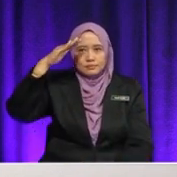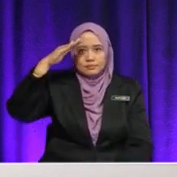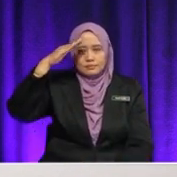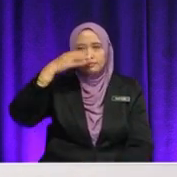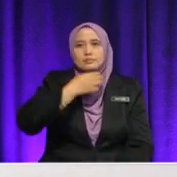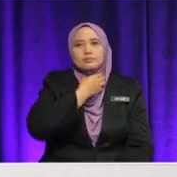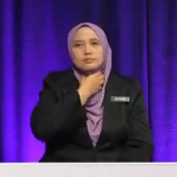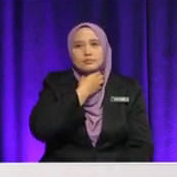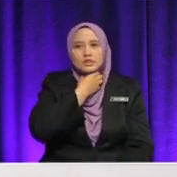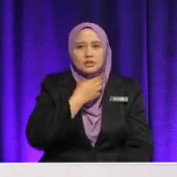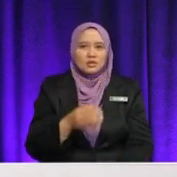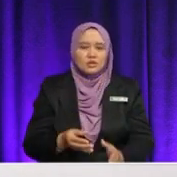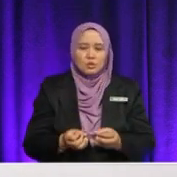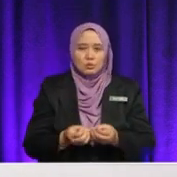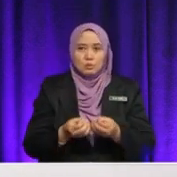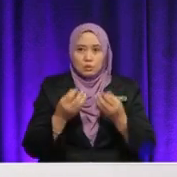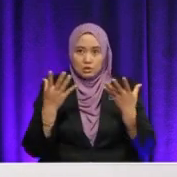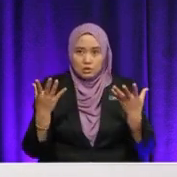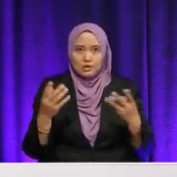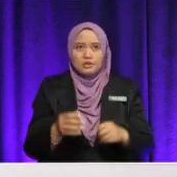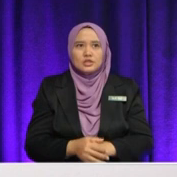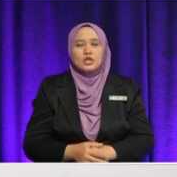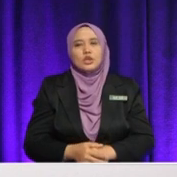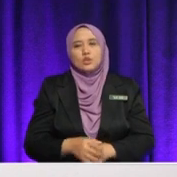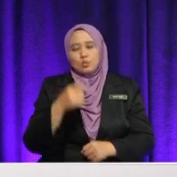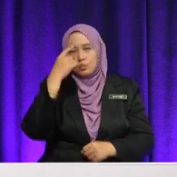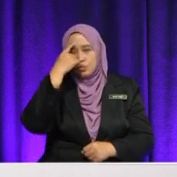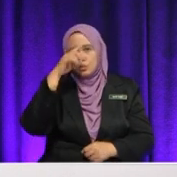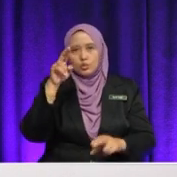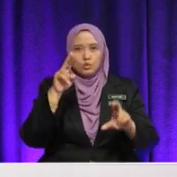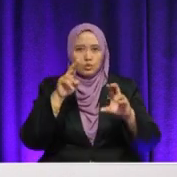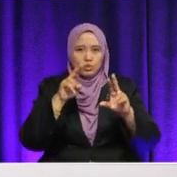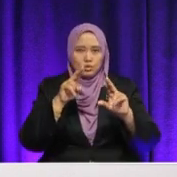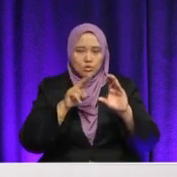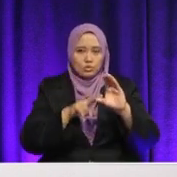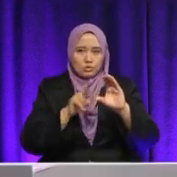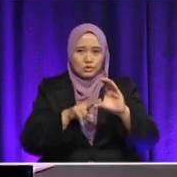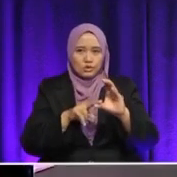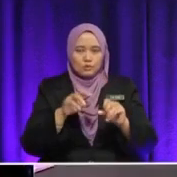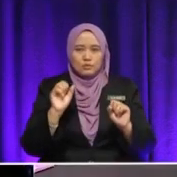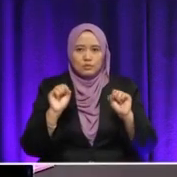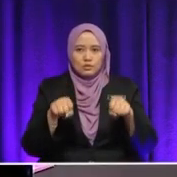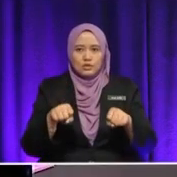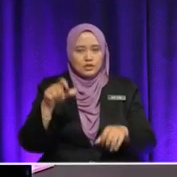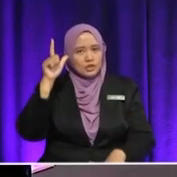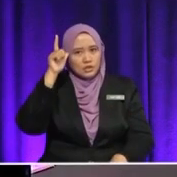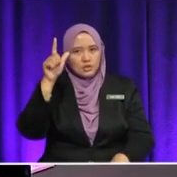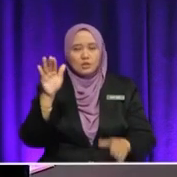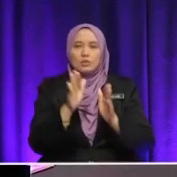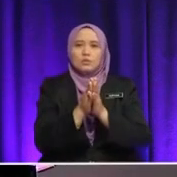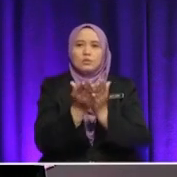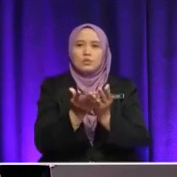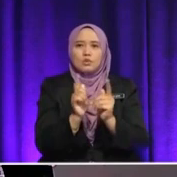di 9 Pahang tergantung like dan please itu alihan kursi juga boleh rujuk buku teks dikata baik dan interaksi adalah